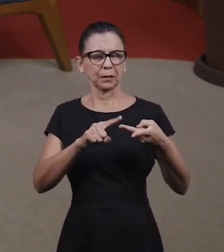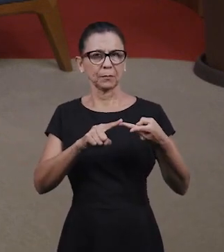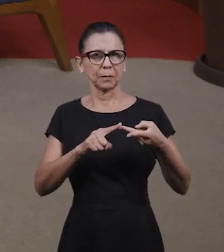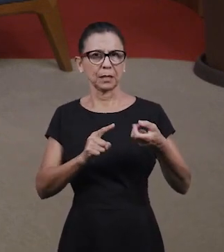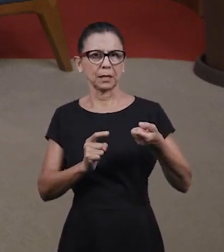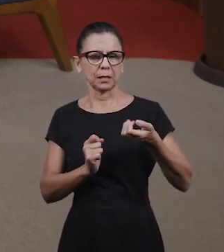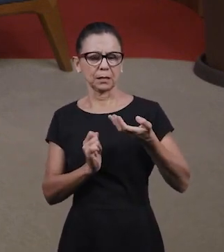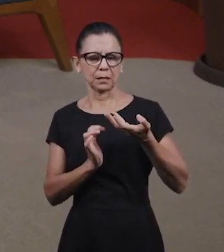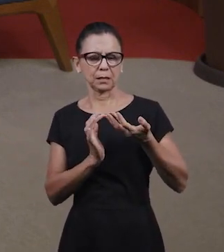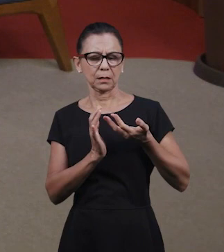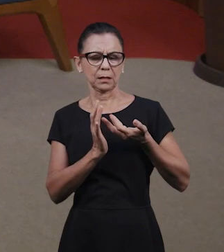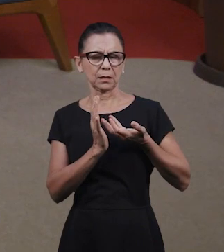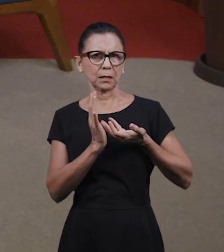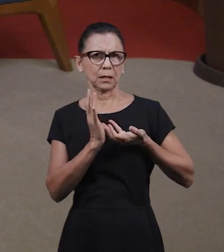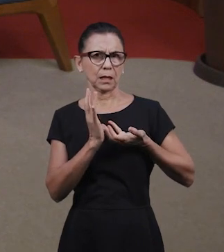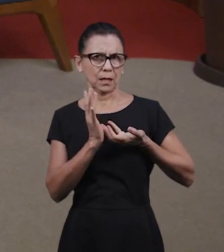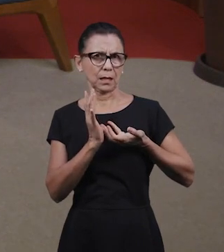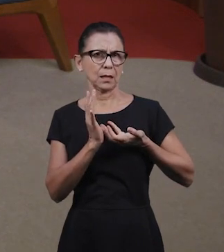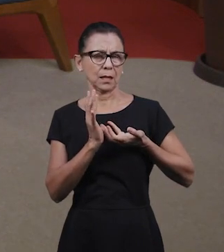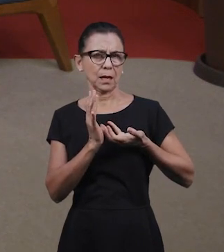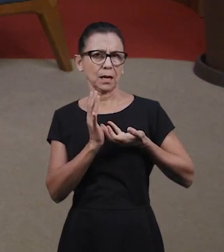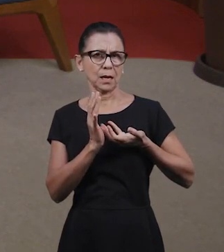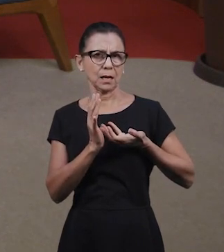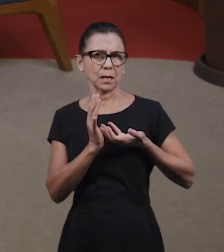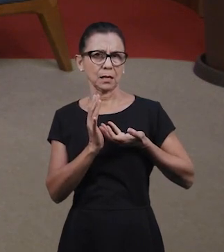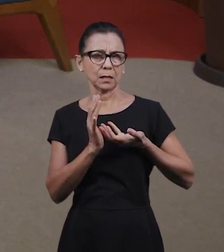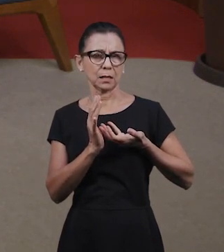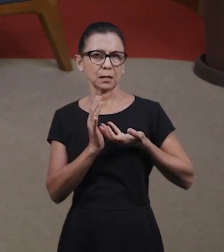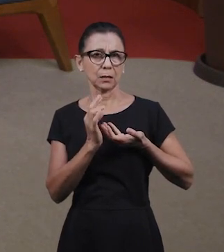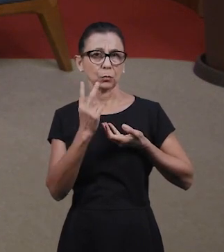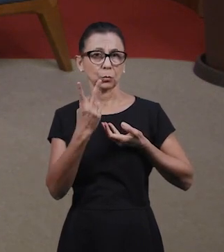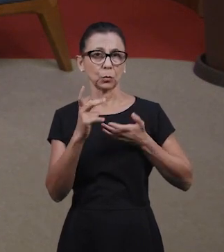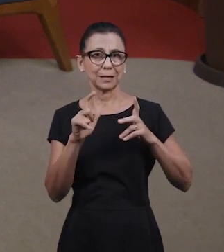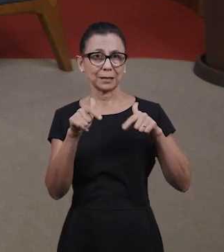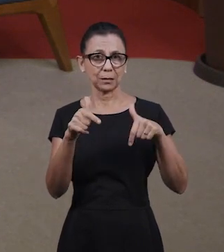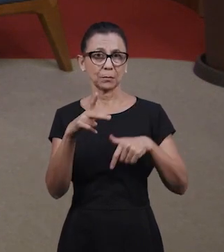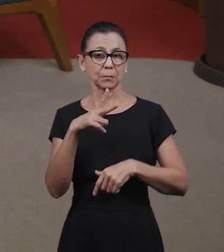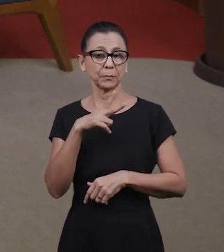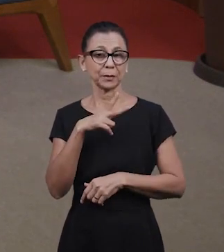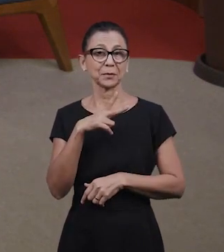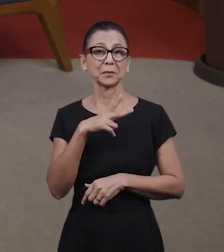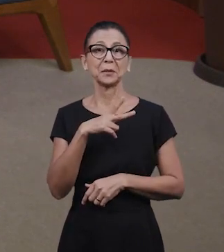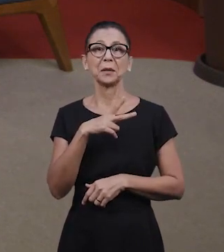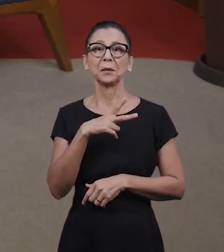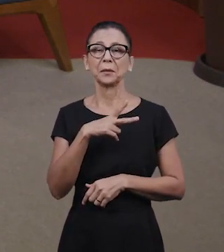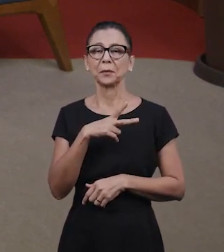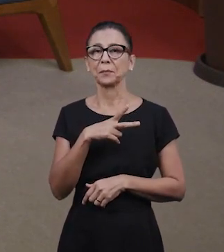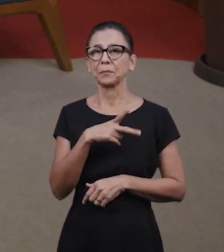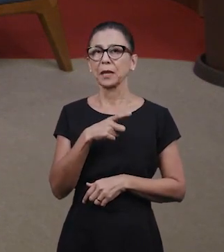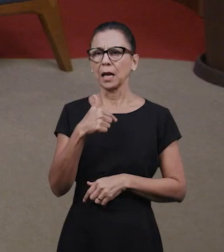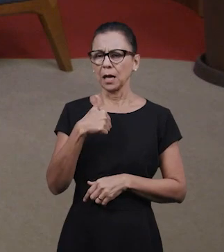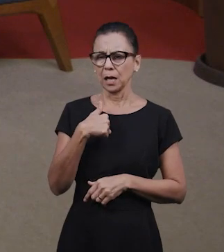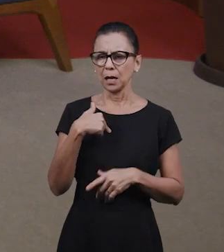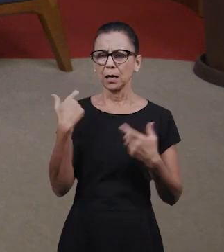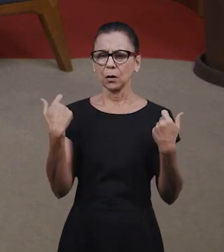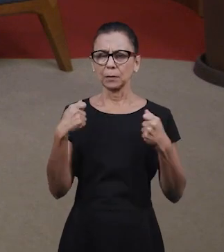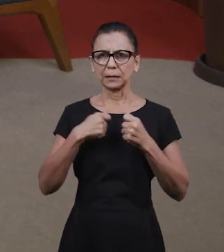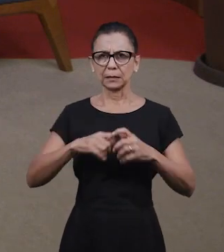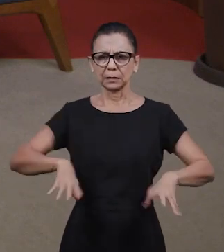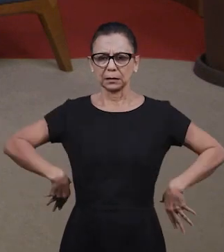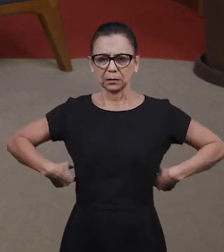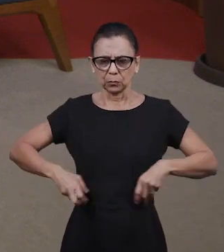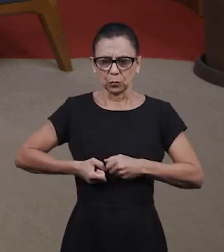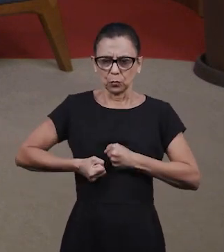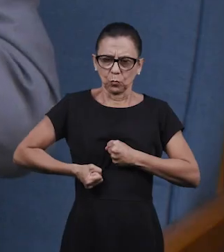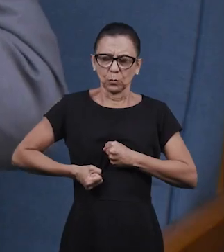voir qu'il s'agit de deux actions de préparation personnelle. Moi, j'ai besoin d'avoir mes